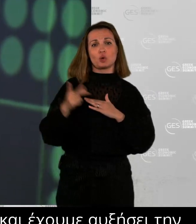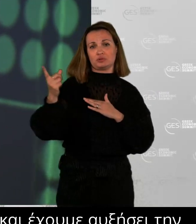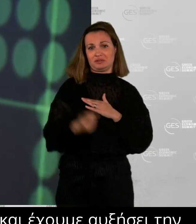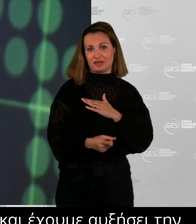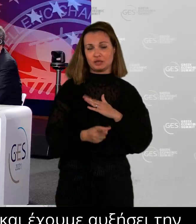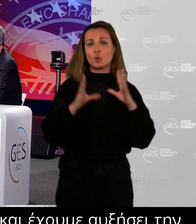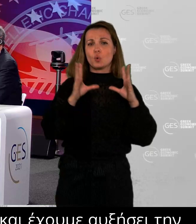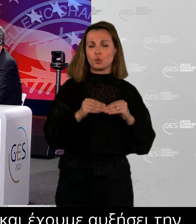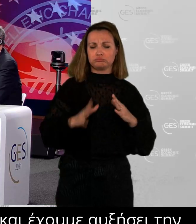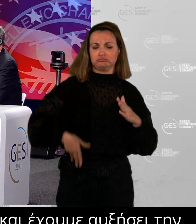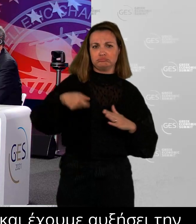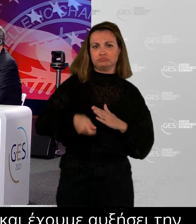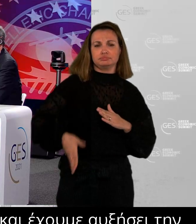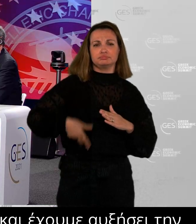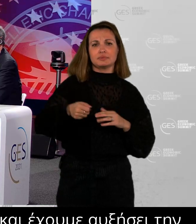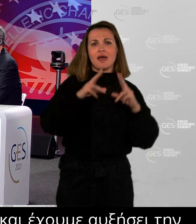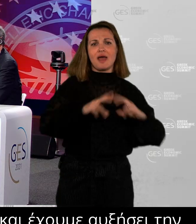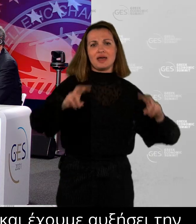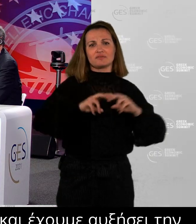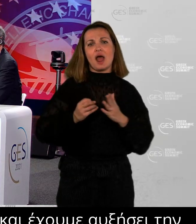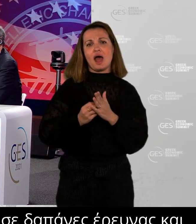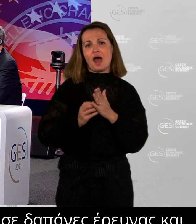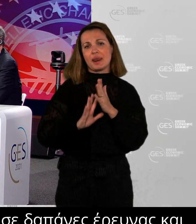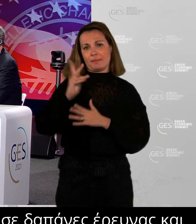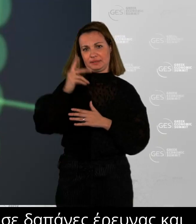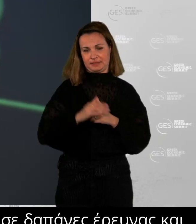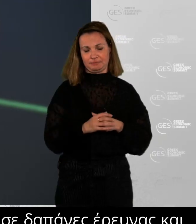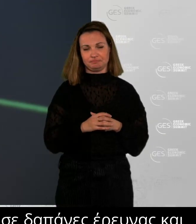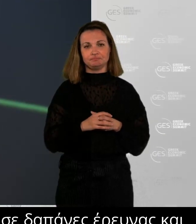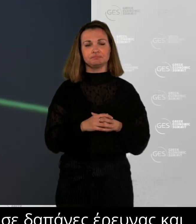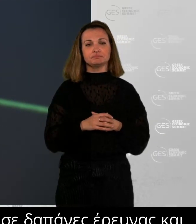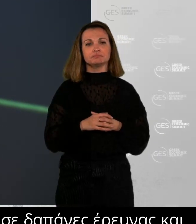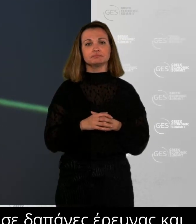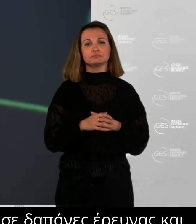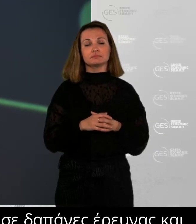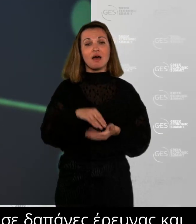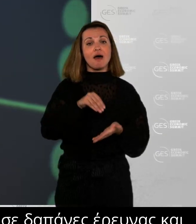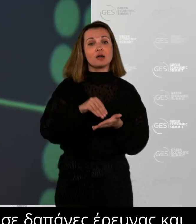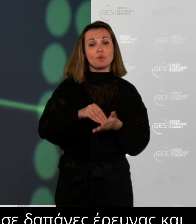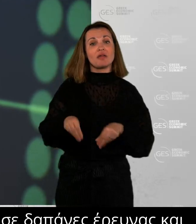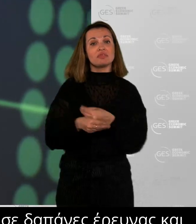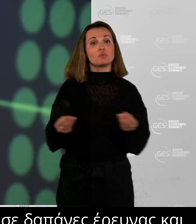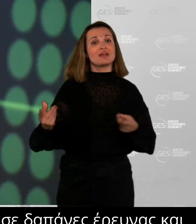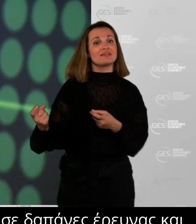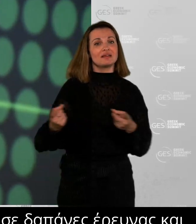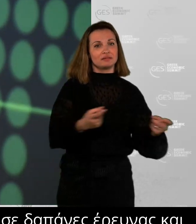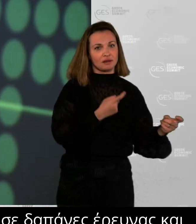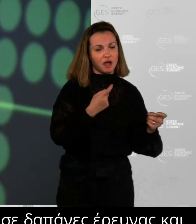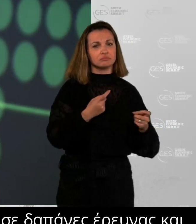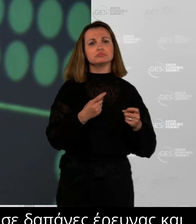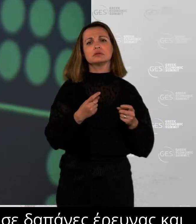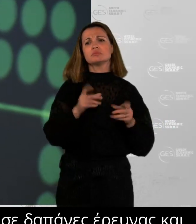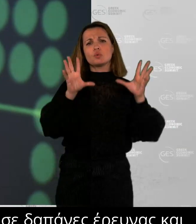έρευνας και ανάπτυξης. Δίνουμε επίσης κίνητρα για την αγορά των stock options, λοιπόν, έτσι ώστε